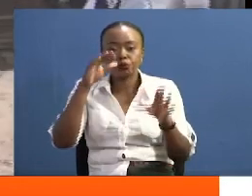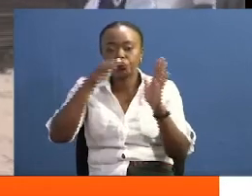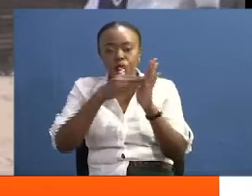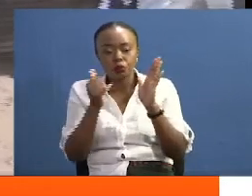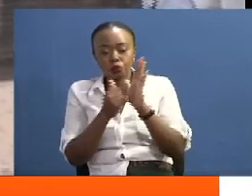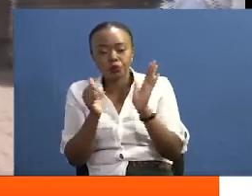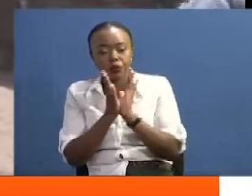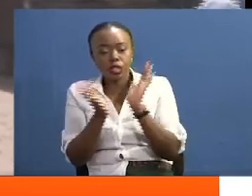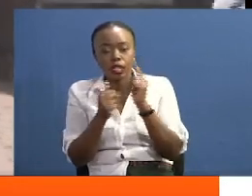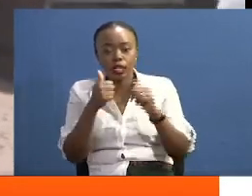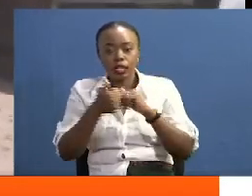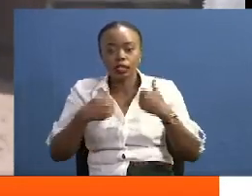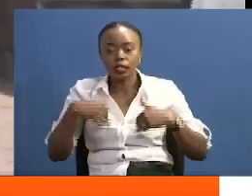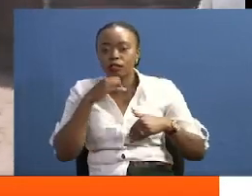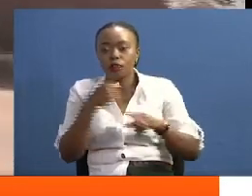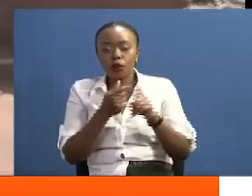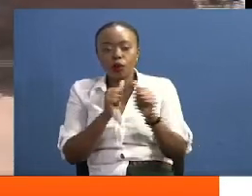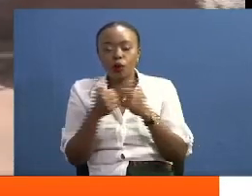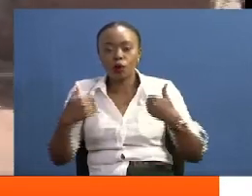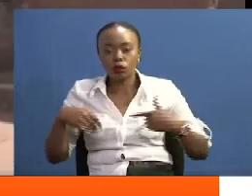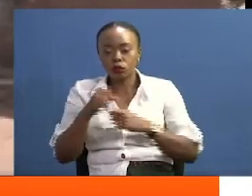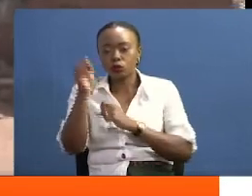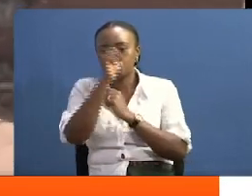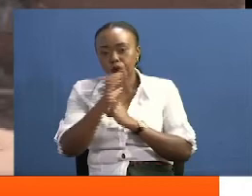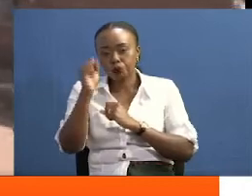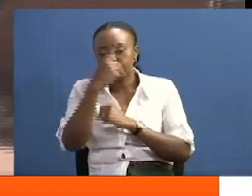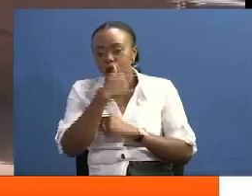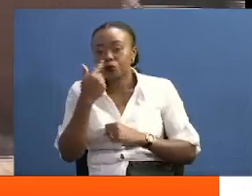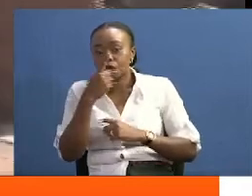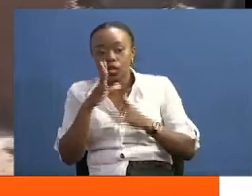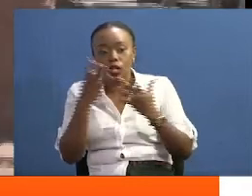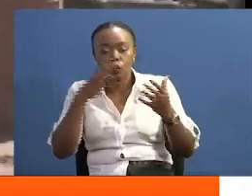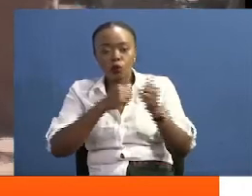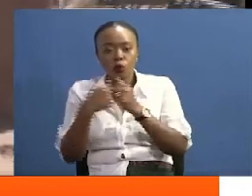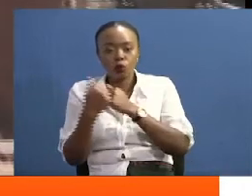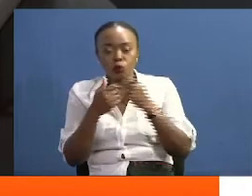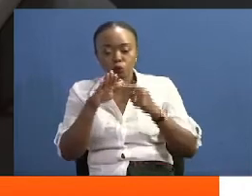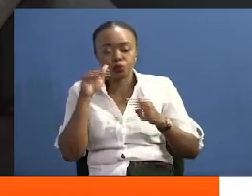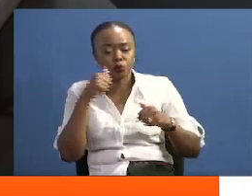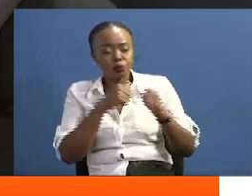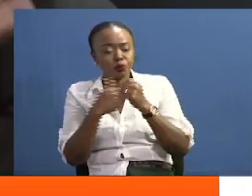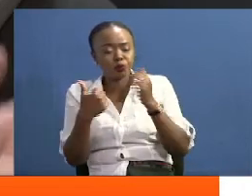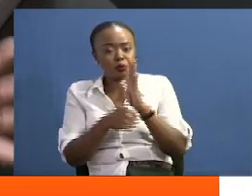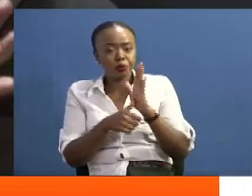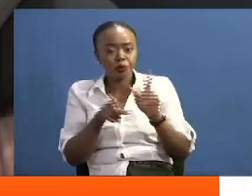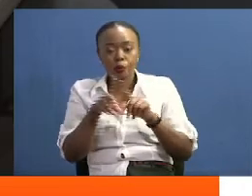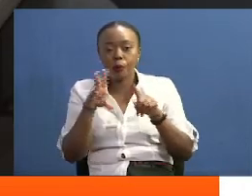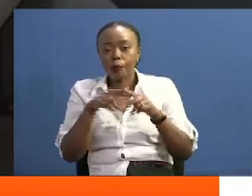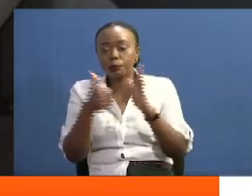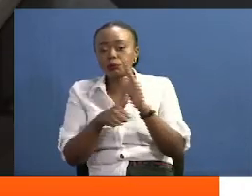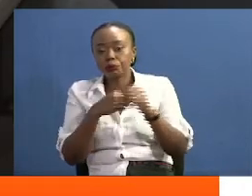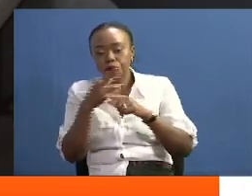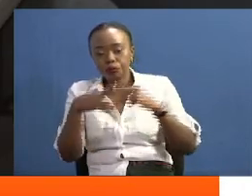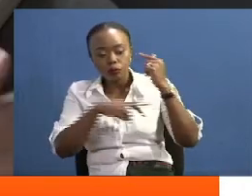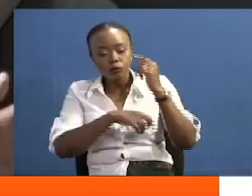ikiwemo kufungua mashtaka dhidi ya wanasiasa wanaochochea vurugu. Na mambo ya kuipa ng'ombe na